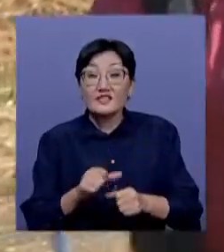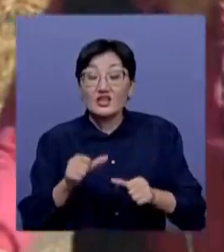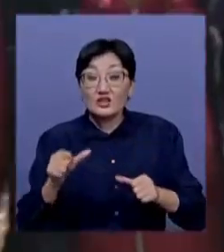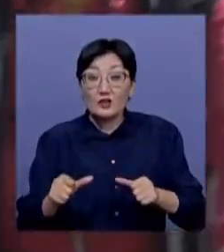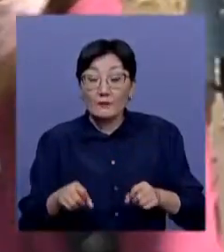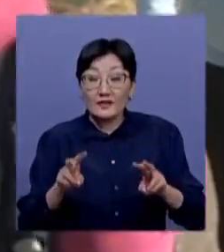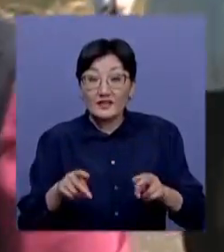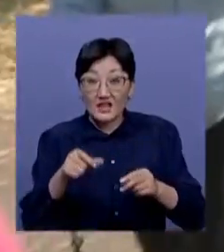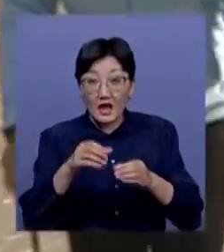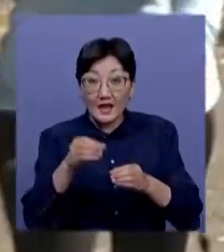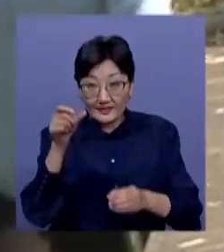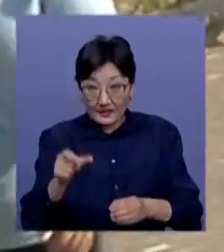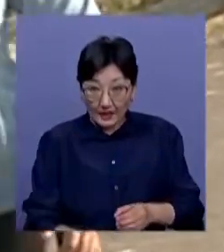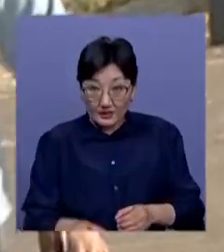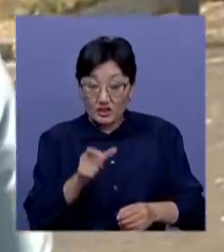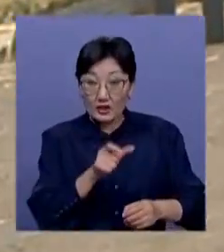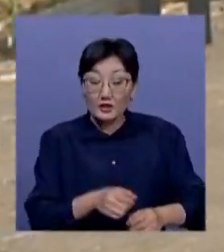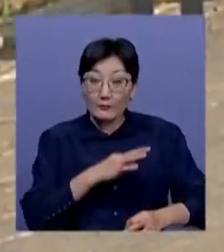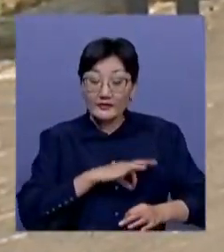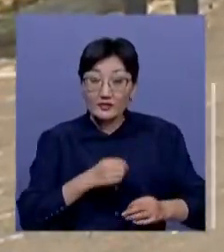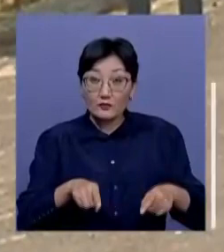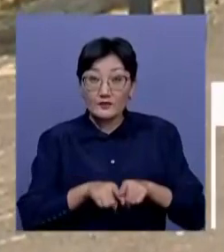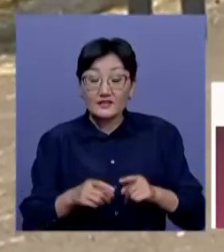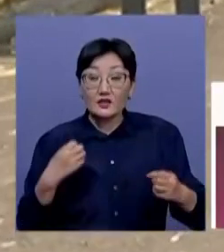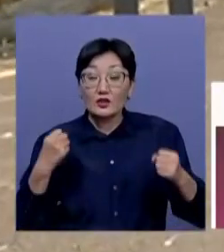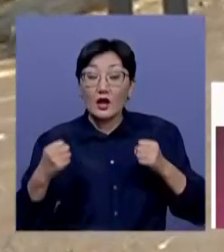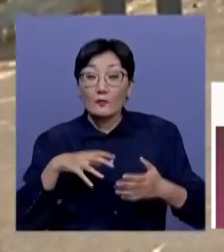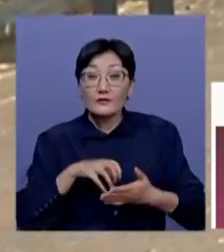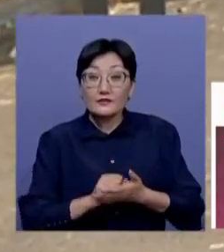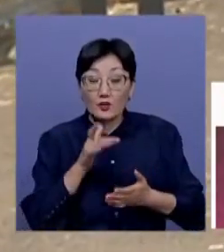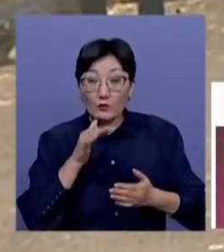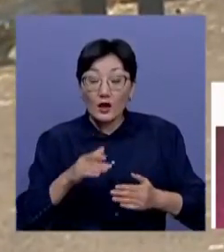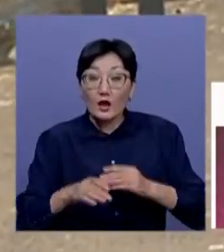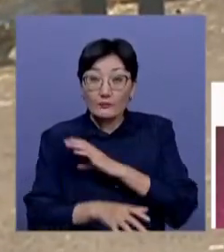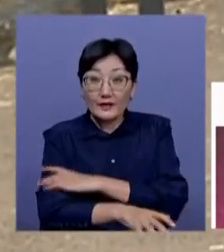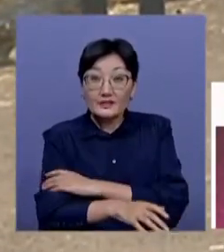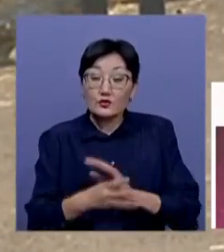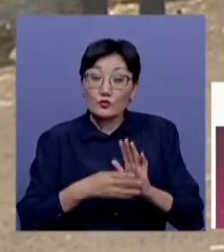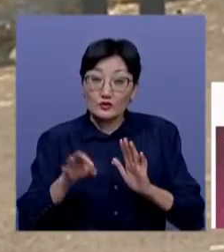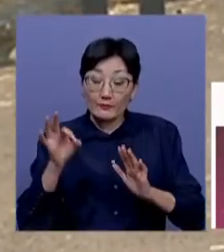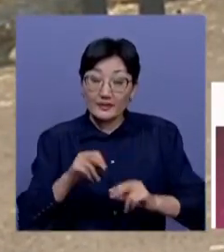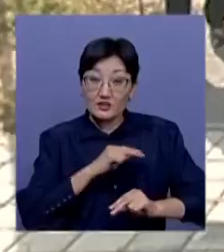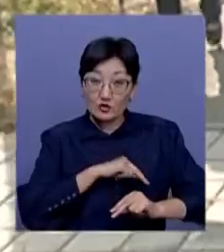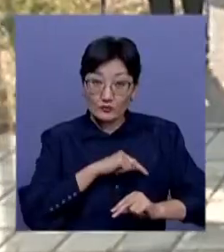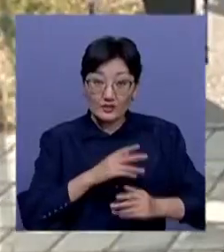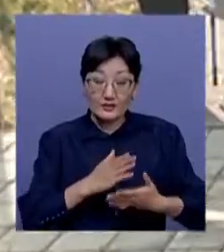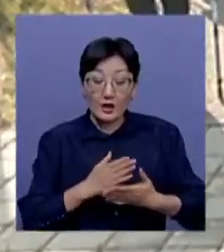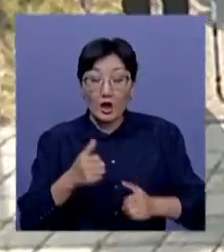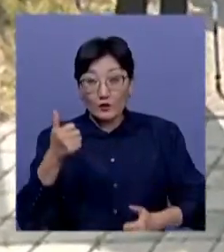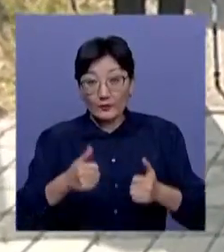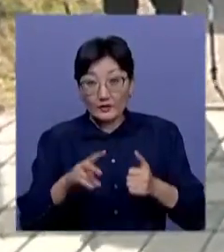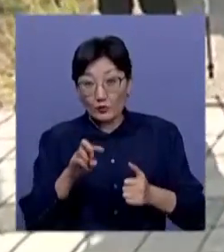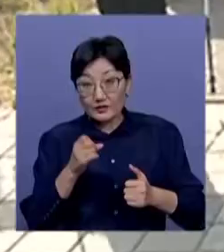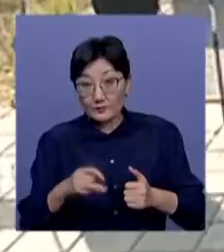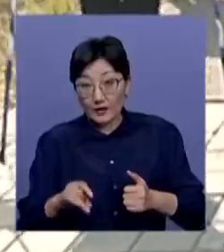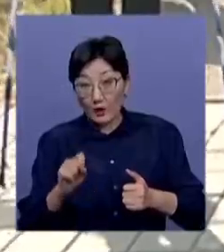мынадай арнайы таяқшаларды пайдалану. Мұндай жаттығумен айналысқан кезде бұл шығайттердің 90% жұмыс істейді. Марафонға